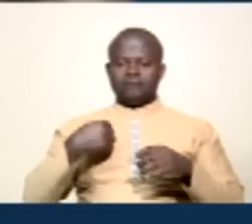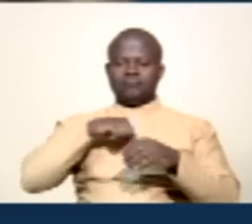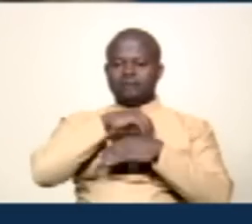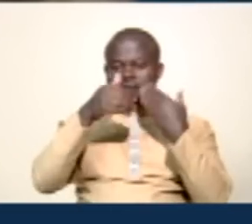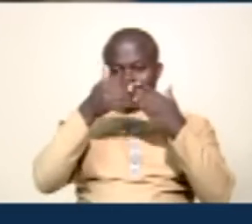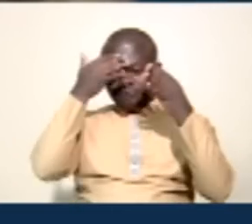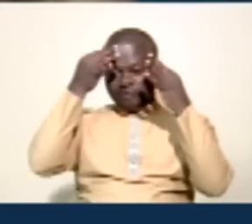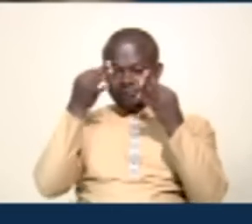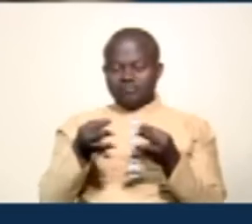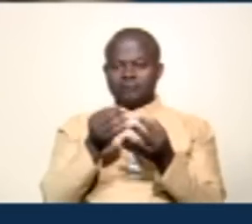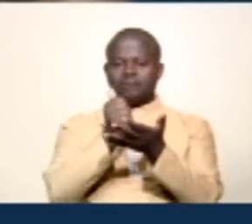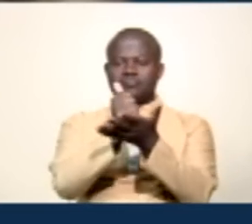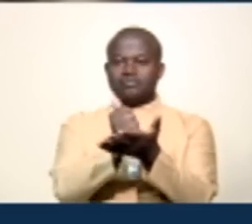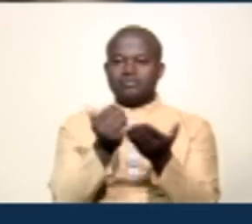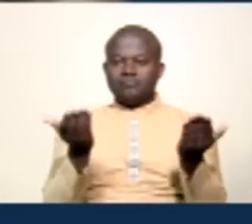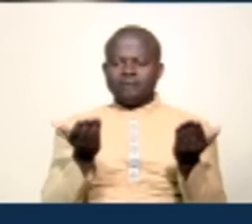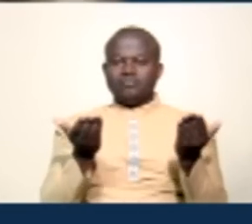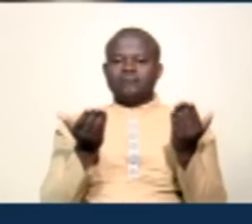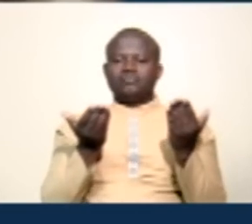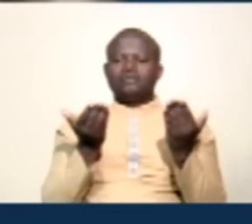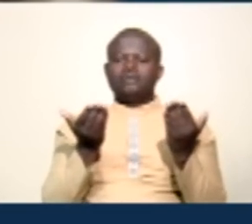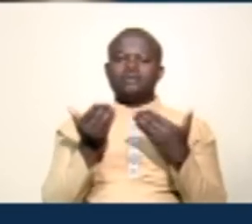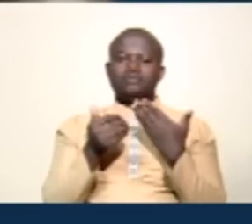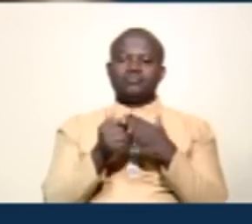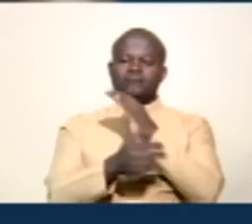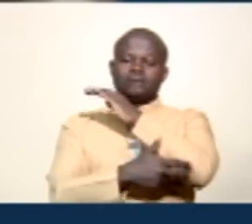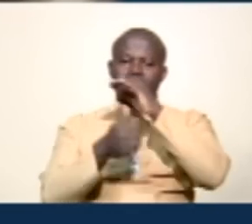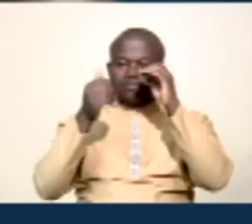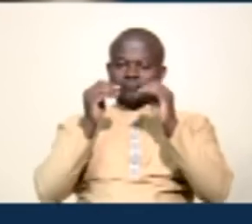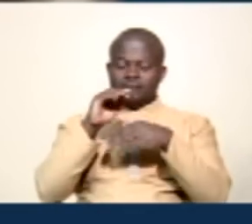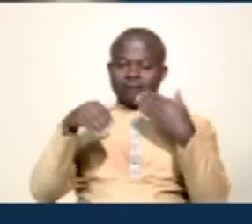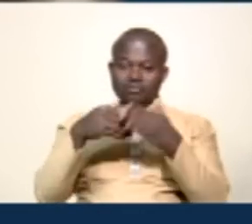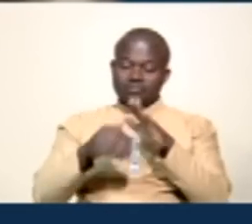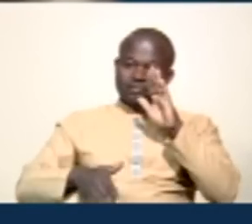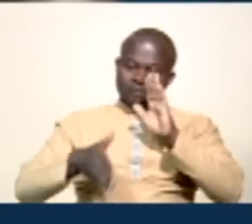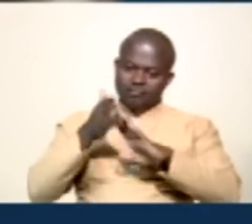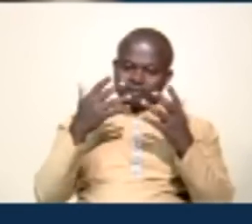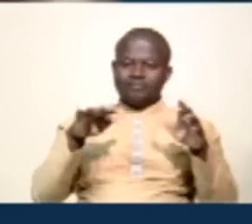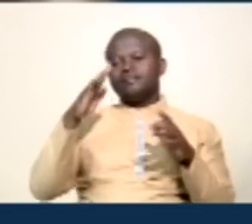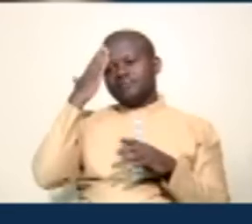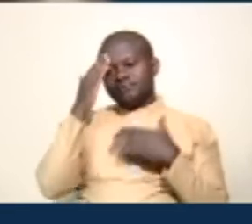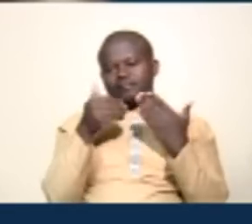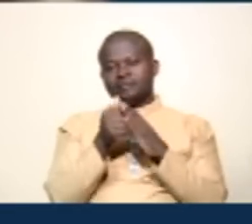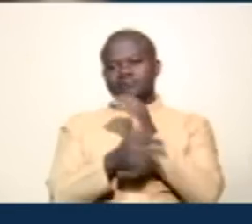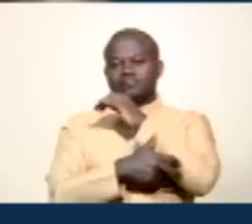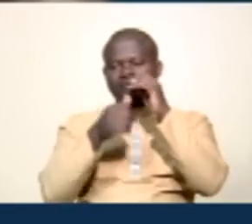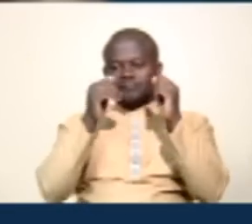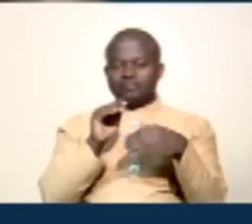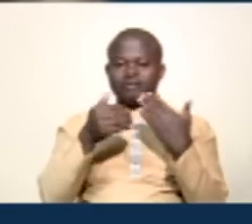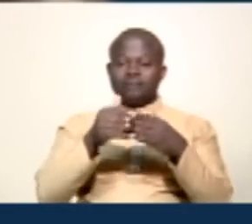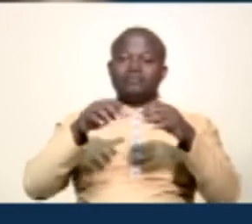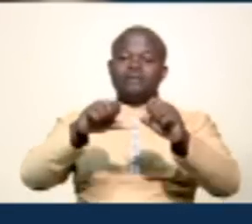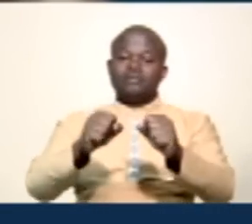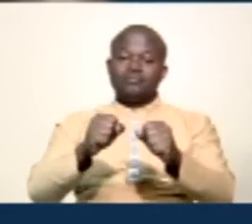ingamba mwadufatishiriza ni uko abo bajura bakimara kumenyekana, umujura akaba